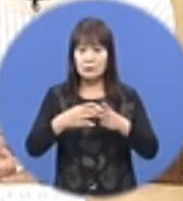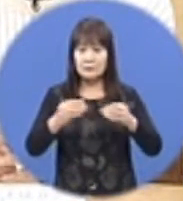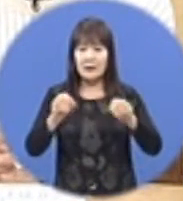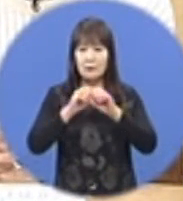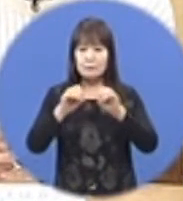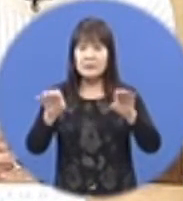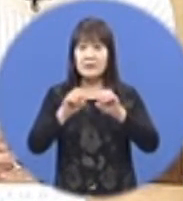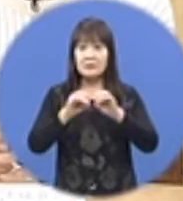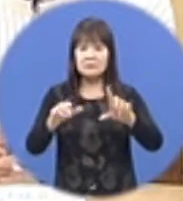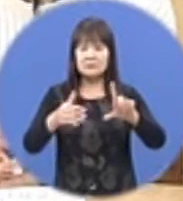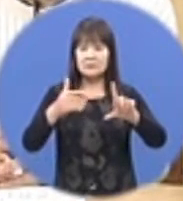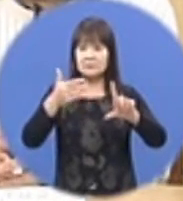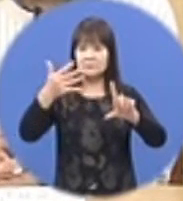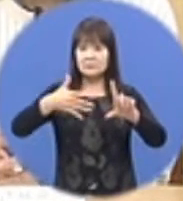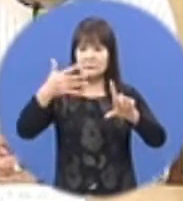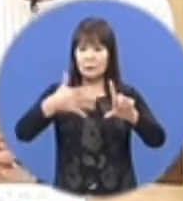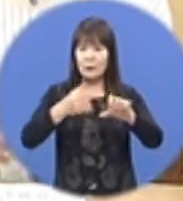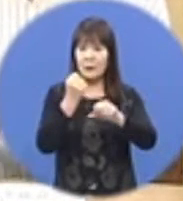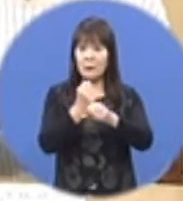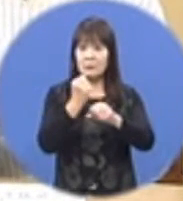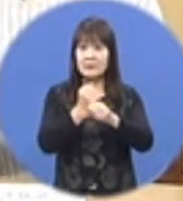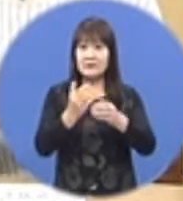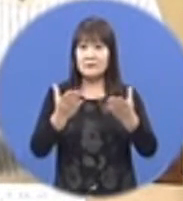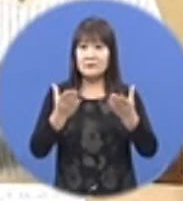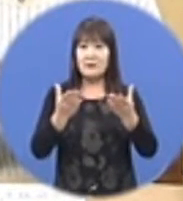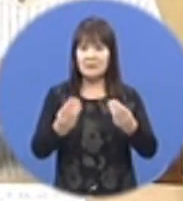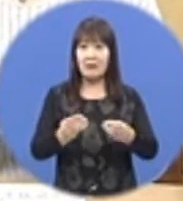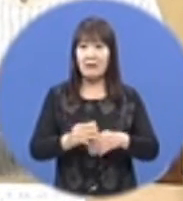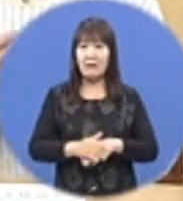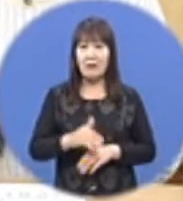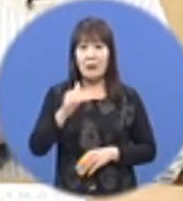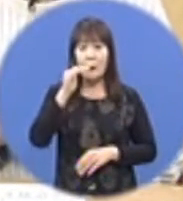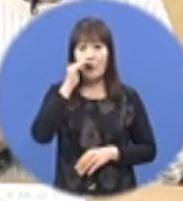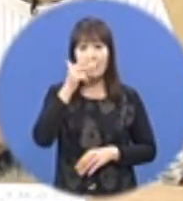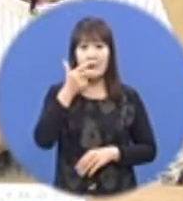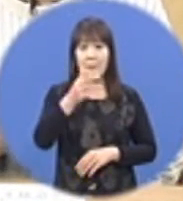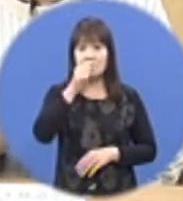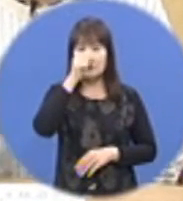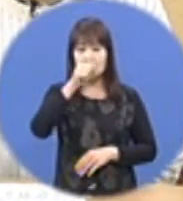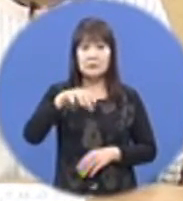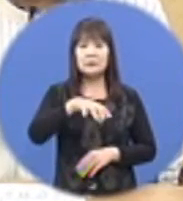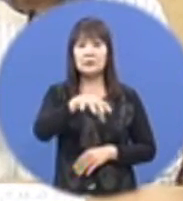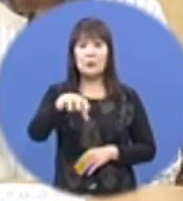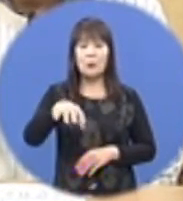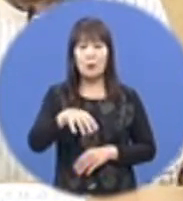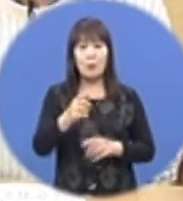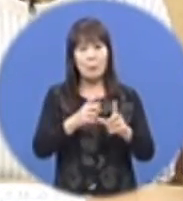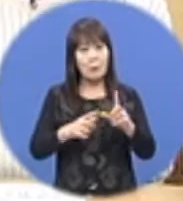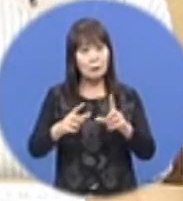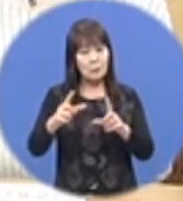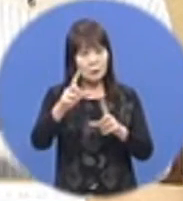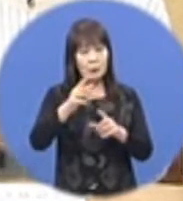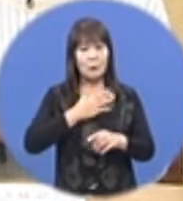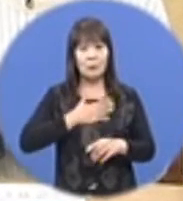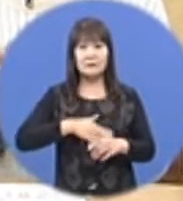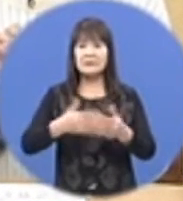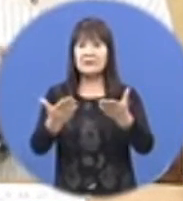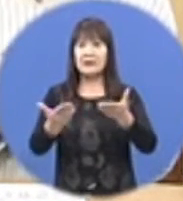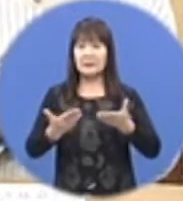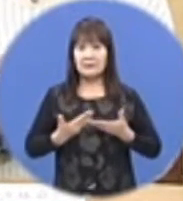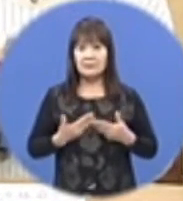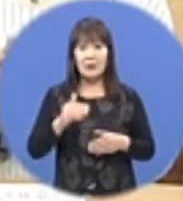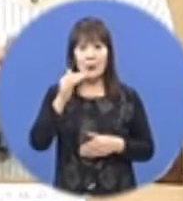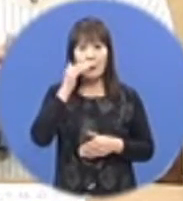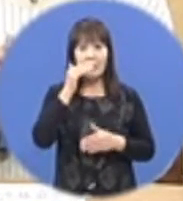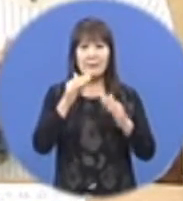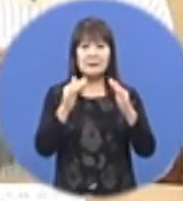動画を制作したんですよね。 和歌山市のいいところをもっとね、皆さんにたくさん知っていただいて、そして和歌山市に住んでもら